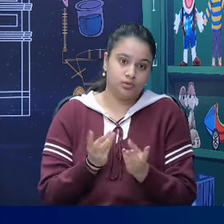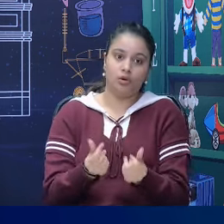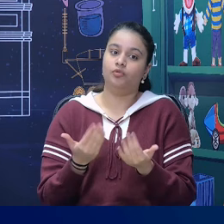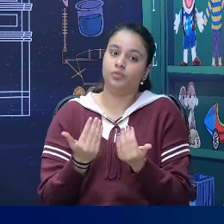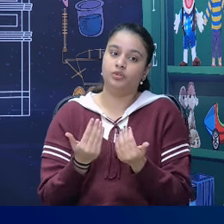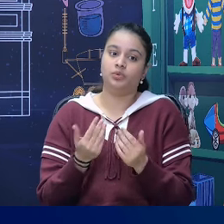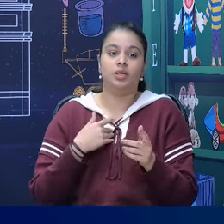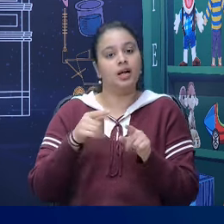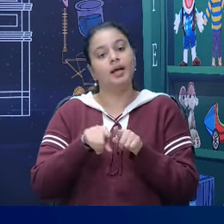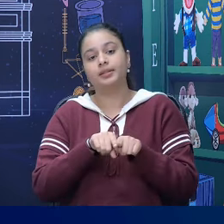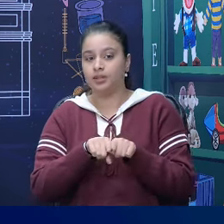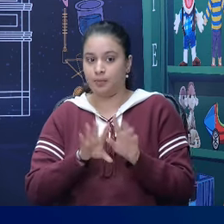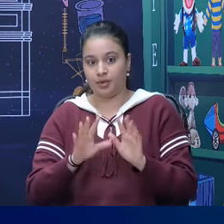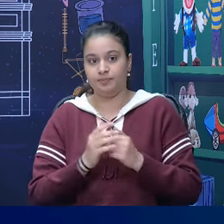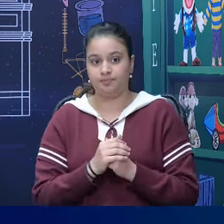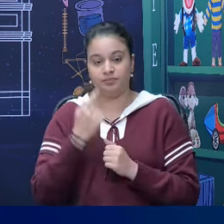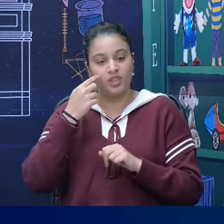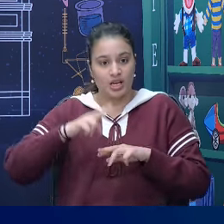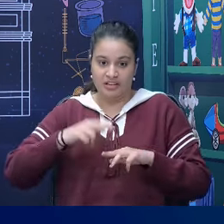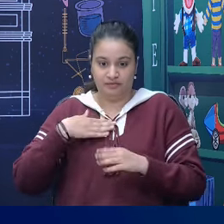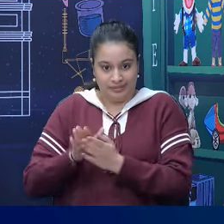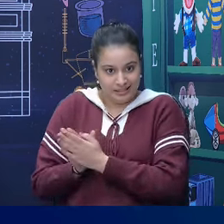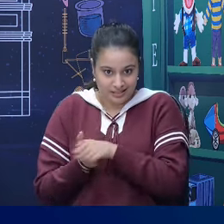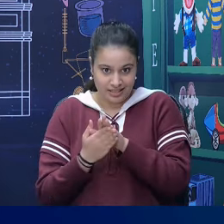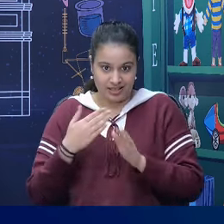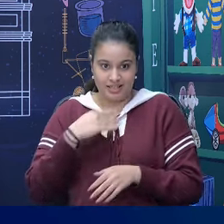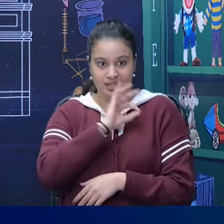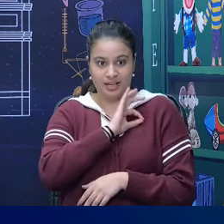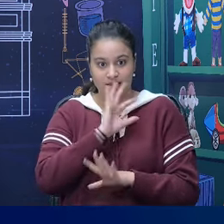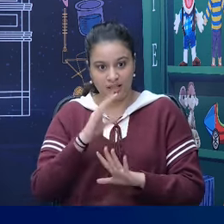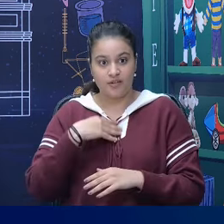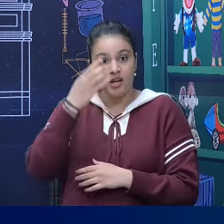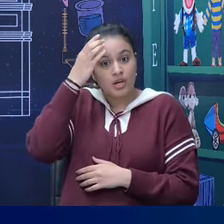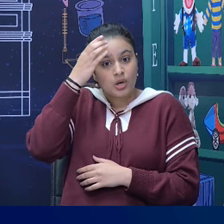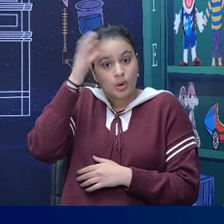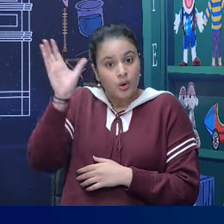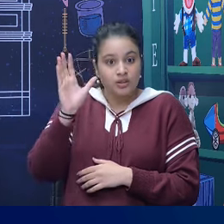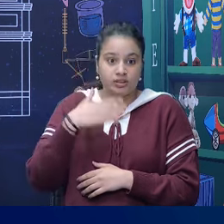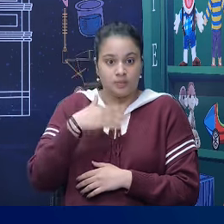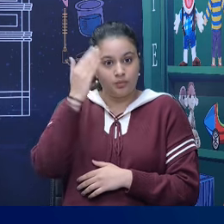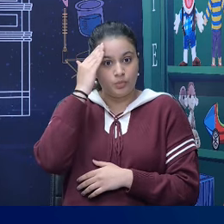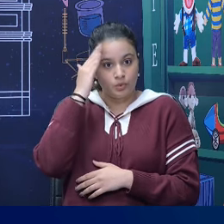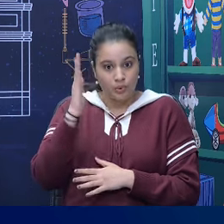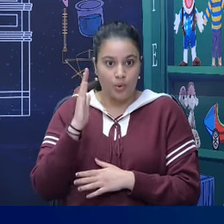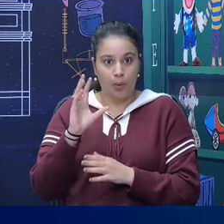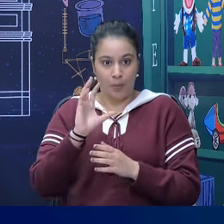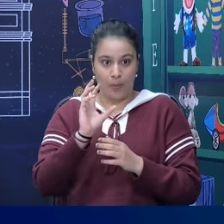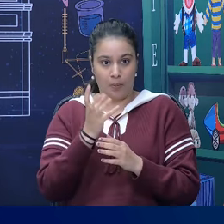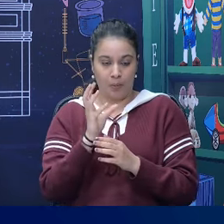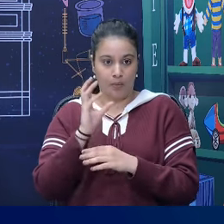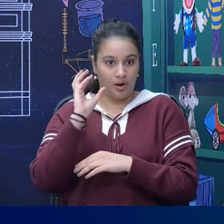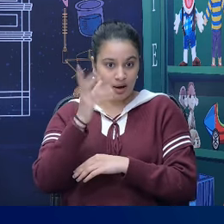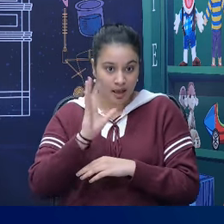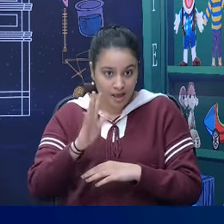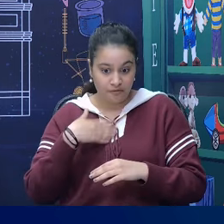एग्जांपल लेते हैं जैसे मान लीजिए अगर आपको क्रिकेट का ही गेम पसंद है आपको ये कॉन्सेप्ट समझ में आ ग कि गेंद कहीं से भी आए मुझे कैसे बल्ले प लेनी है तो आप